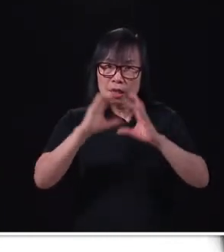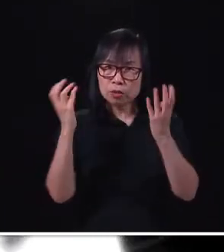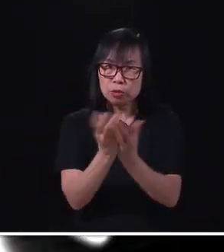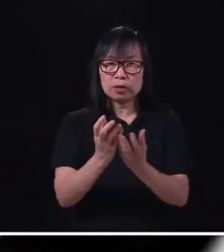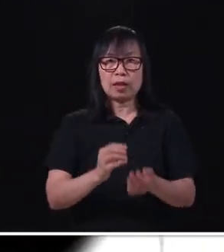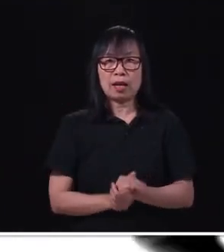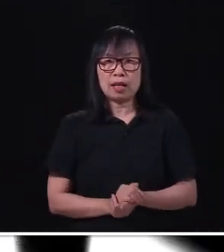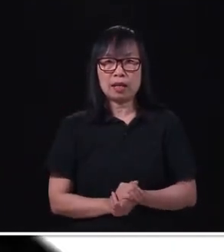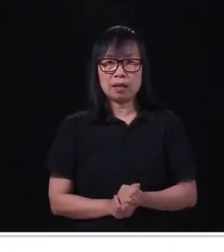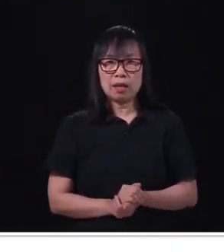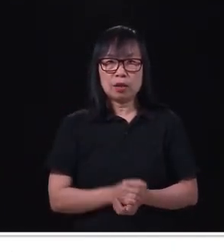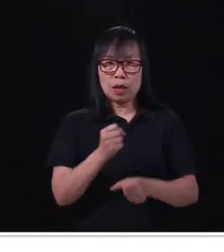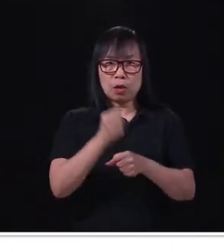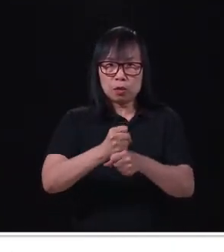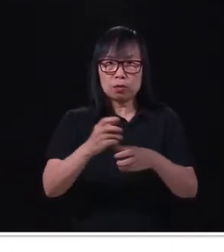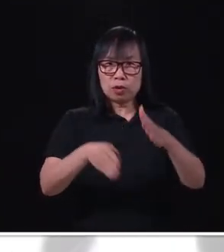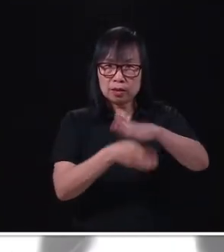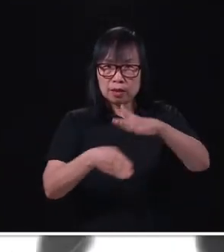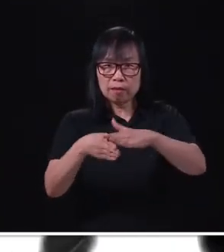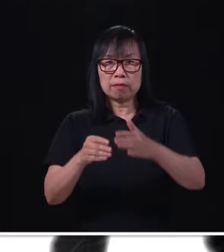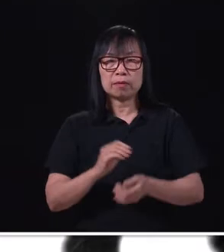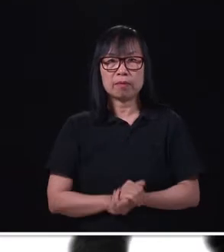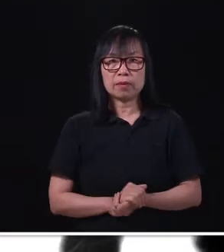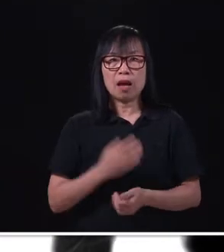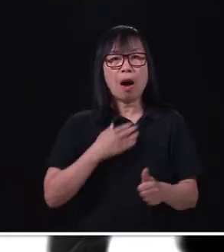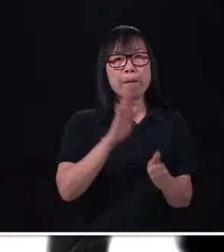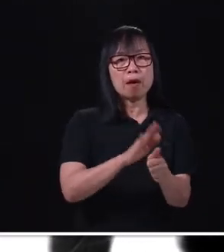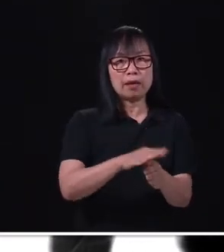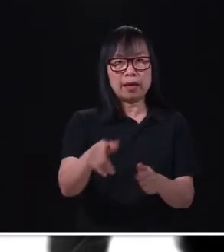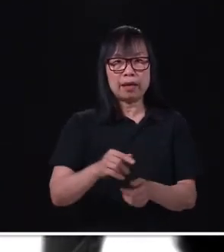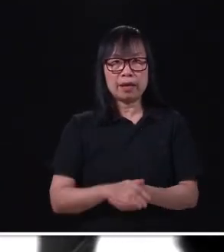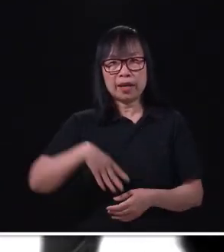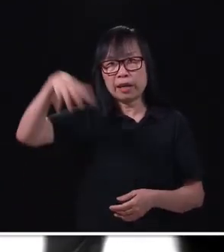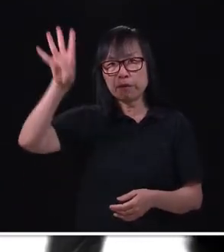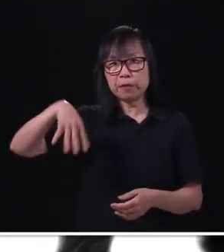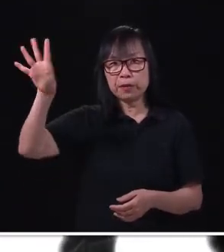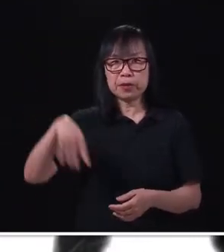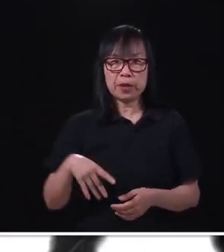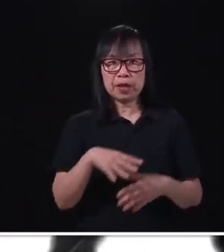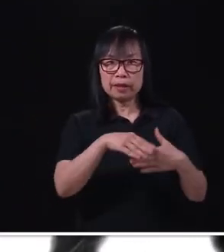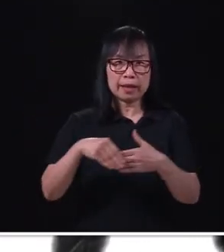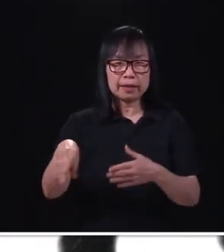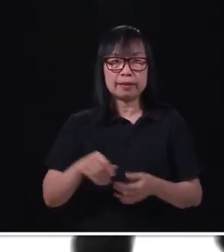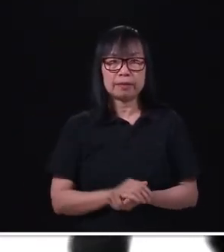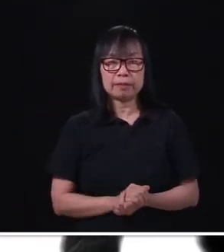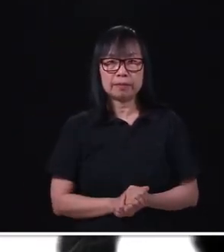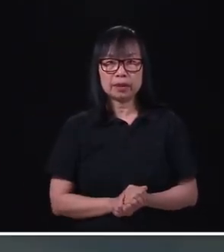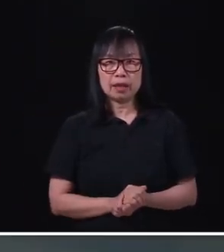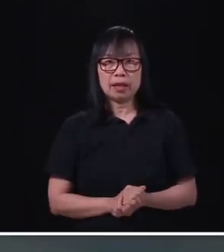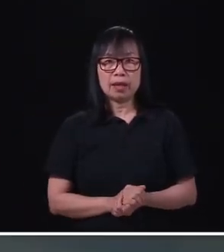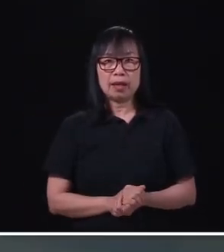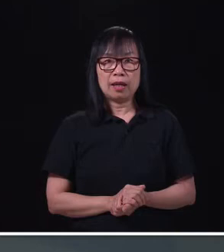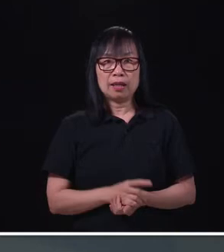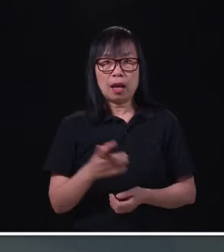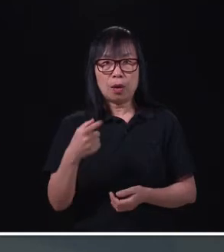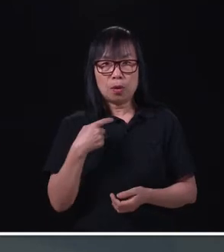己嘅团，经营一间 studio。 我租地方。 我搬地板， 我游泼水，我拉电线。 由